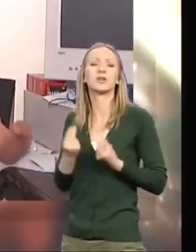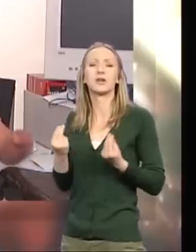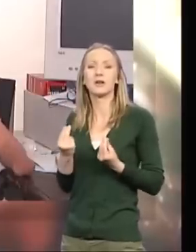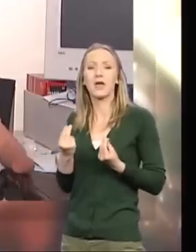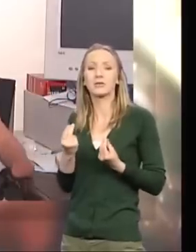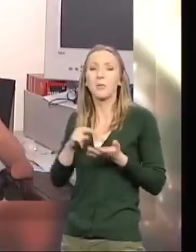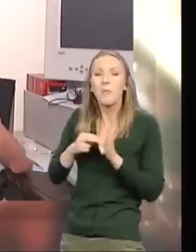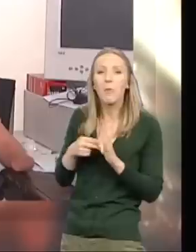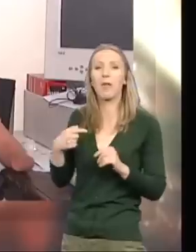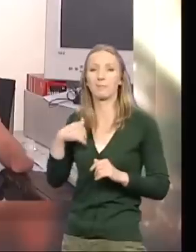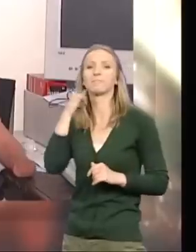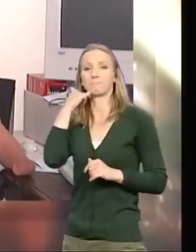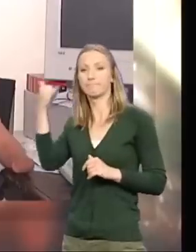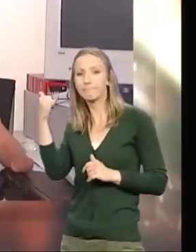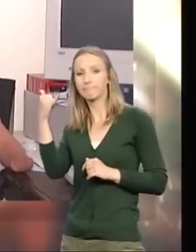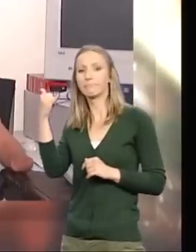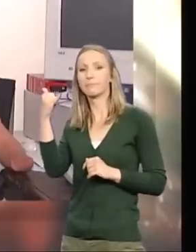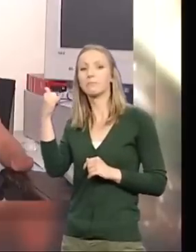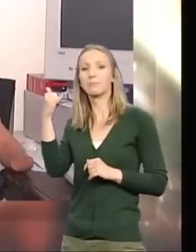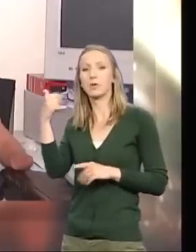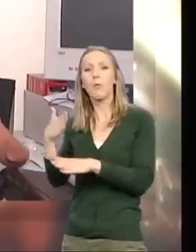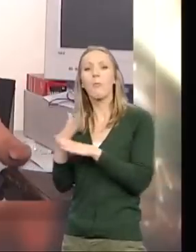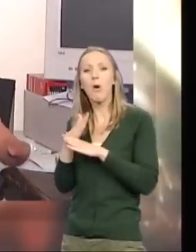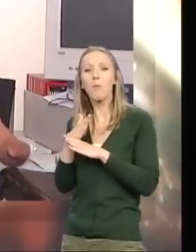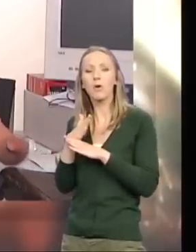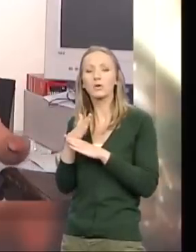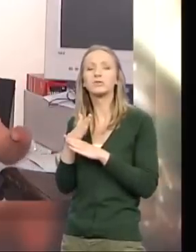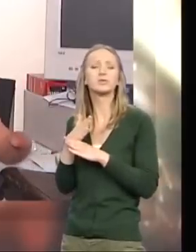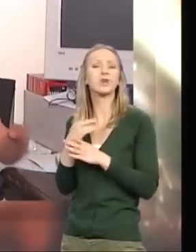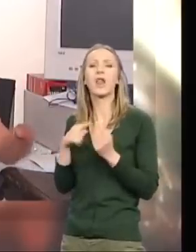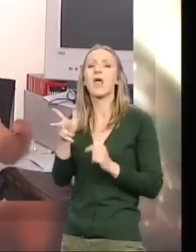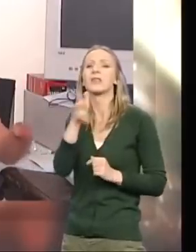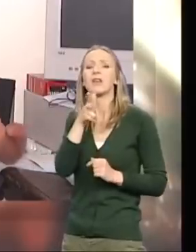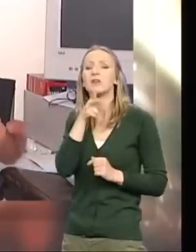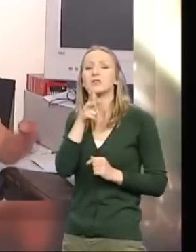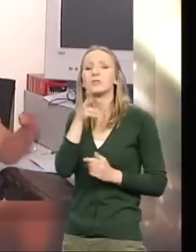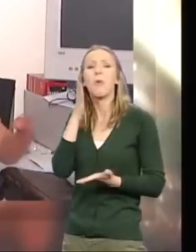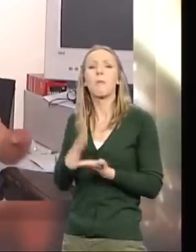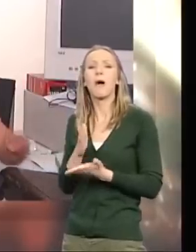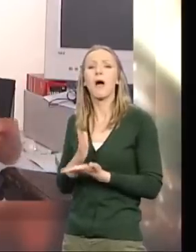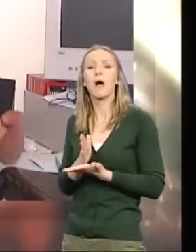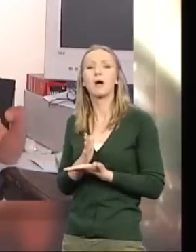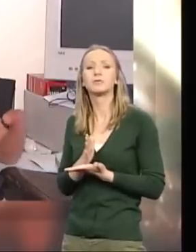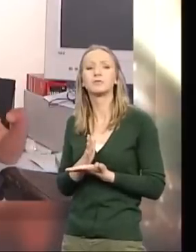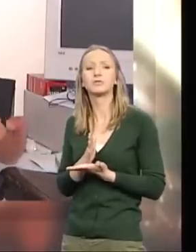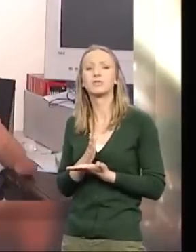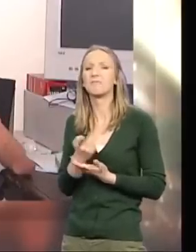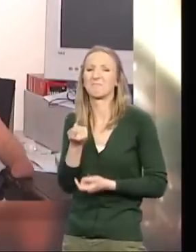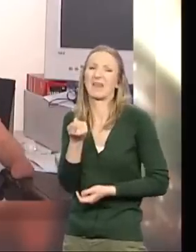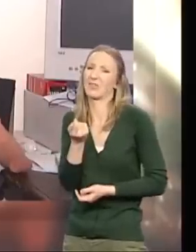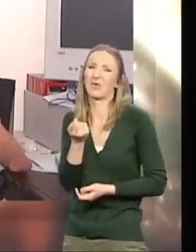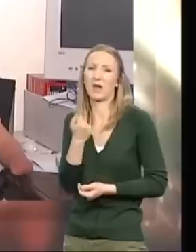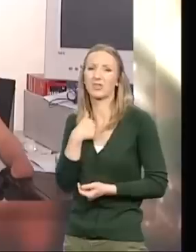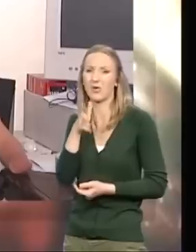zagunjstvo, da mi pozojemo malo neku pomoć. Znači ne tražimo baš nešto da... Vrlo, vrlo